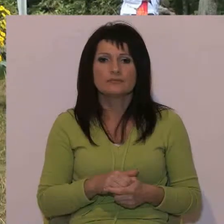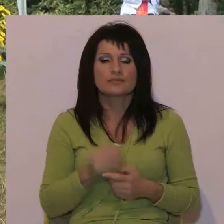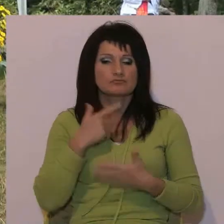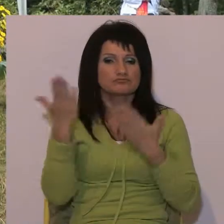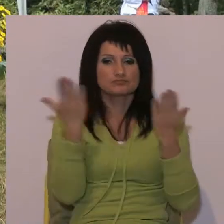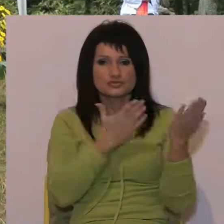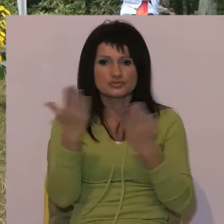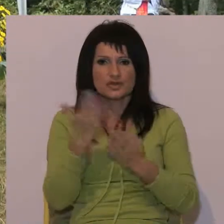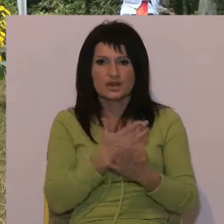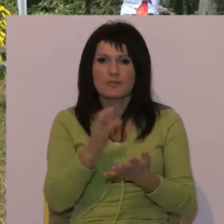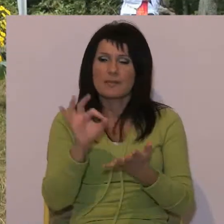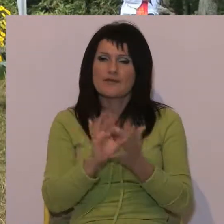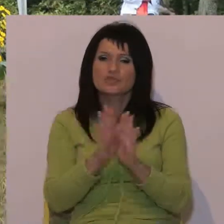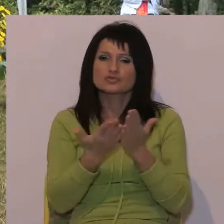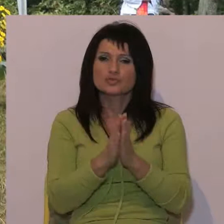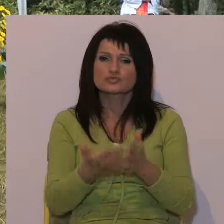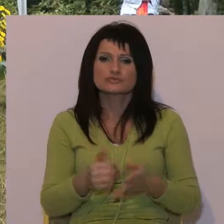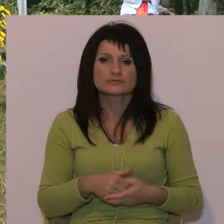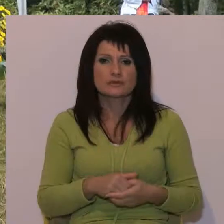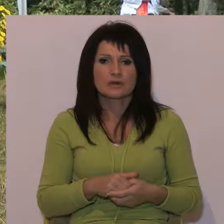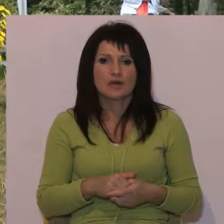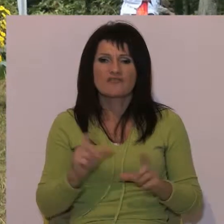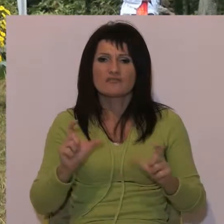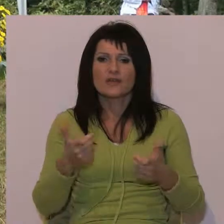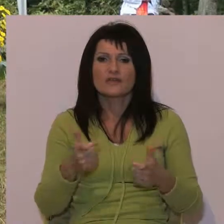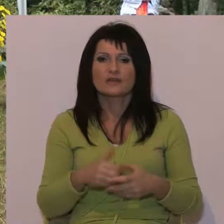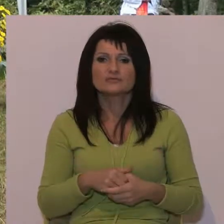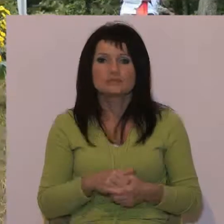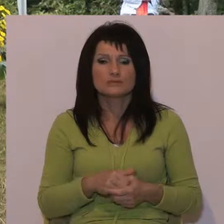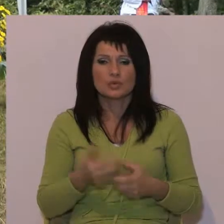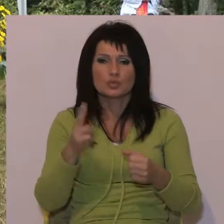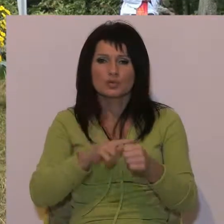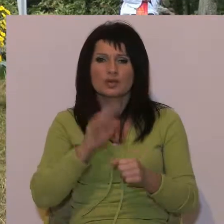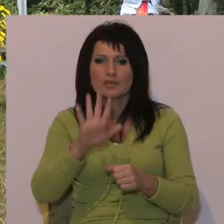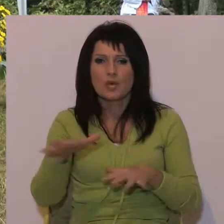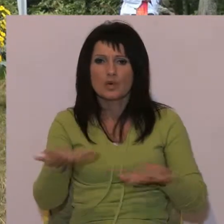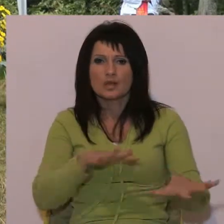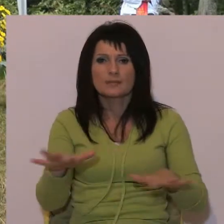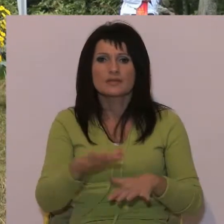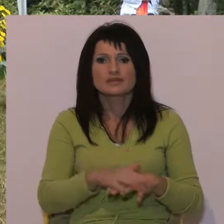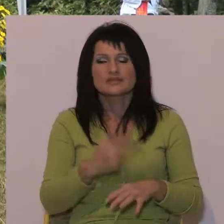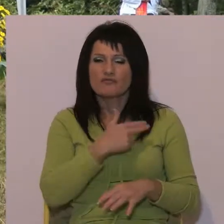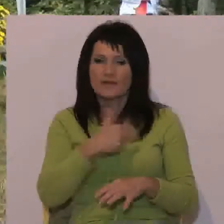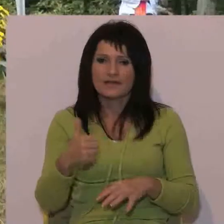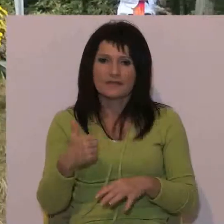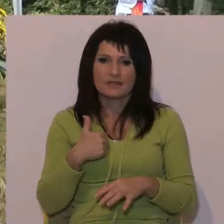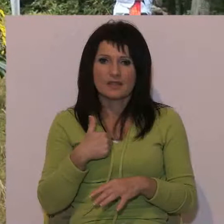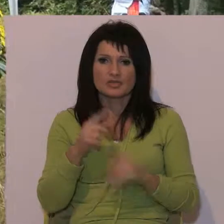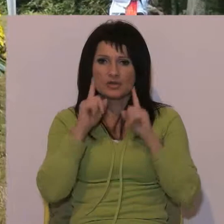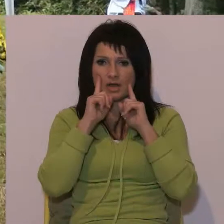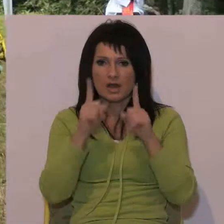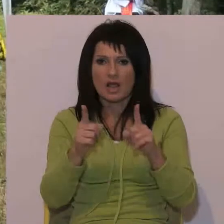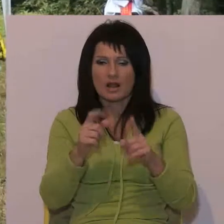przeczytałem w pewnej książce wydarzenie, które miało miejsce w naszych realiach